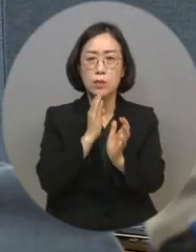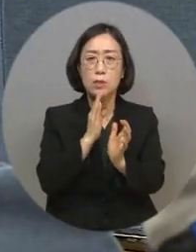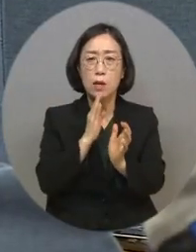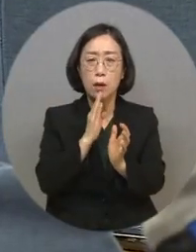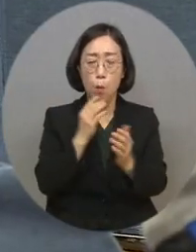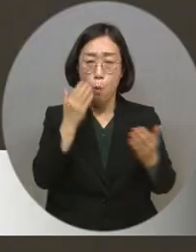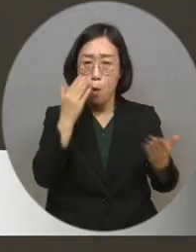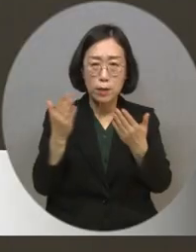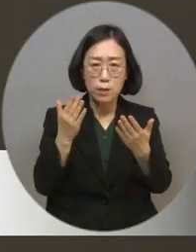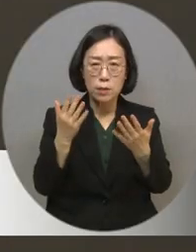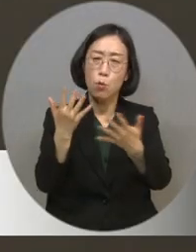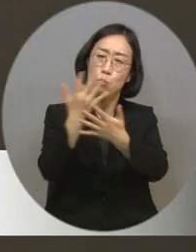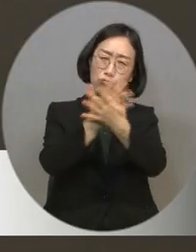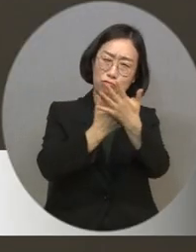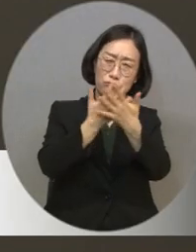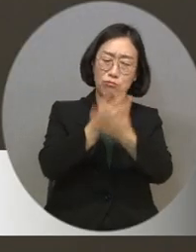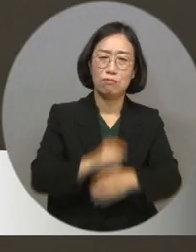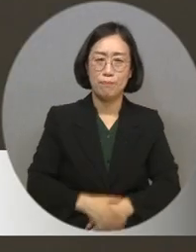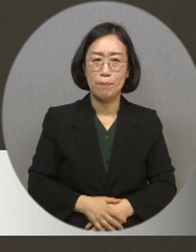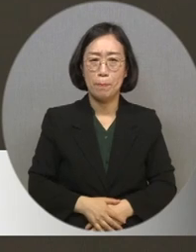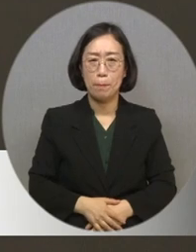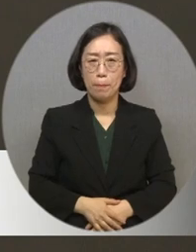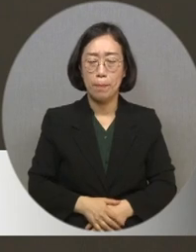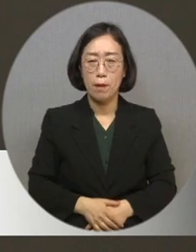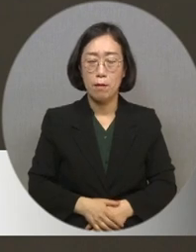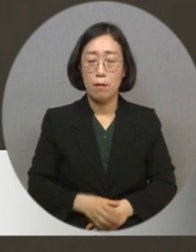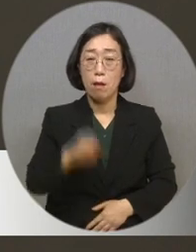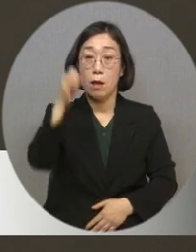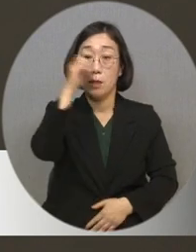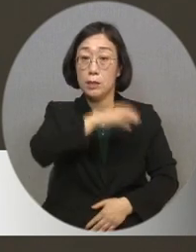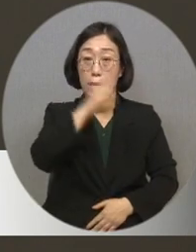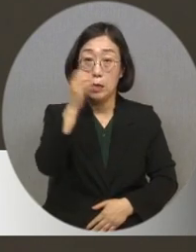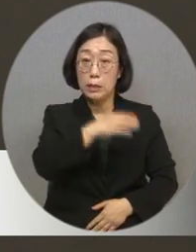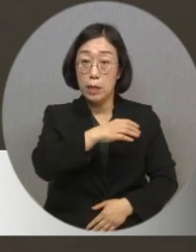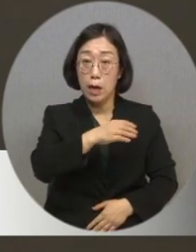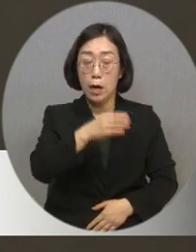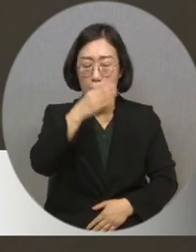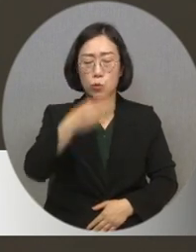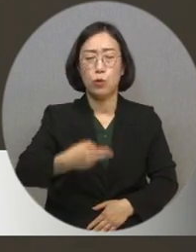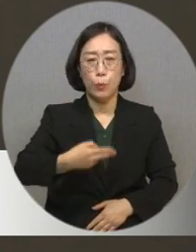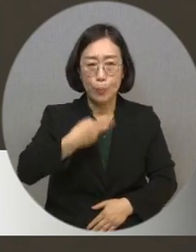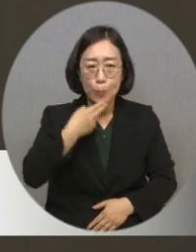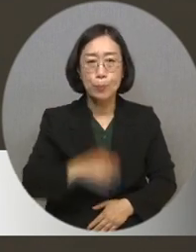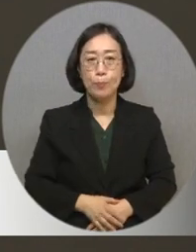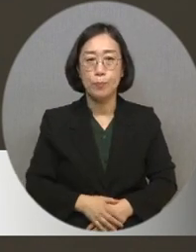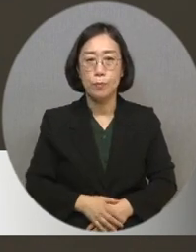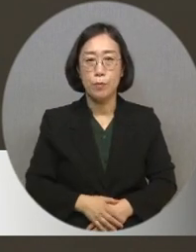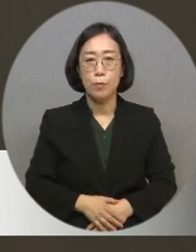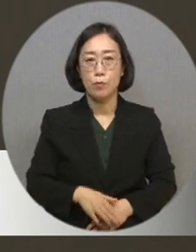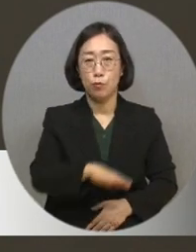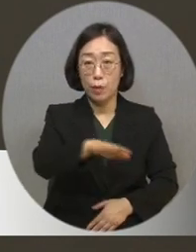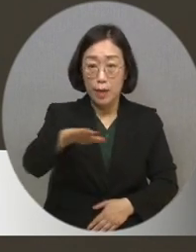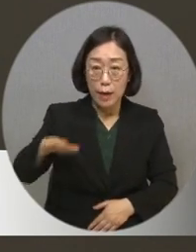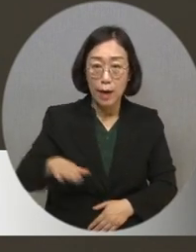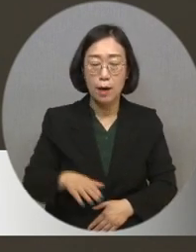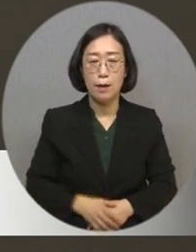됐습니다. 이제 바람은 보고 있을 때가 아닌 것 같아